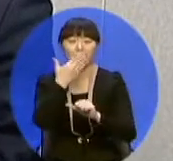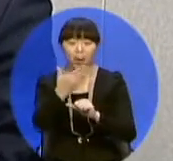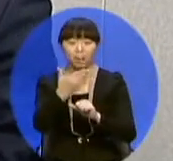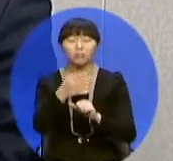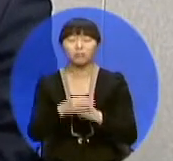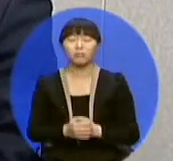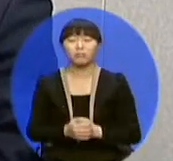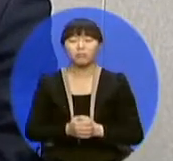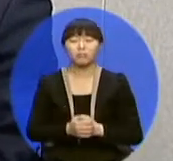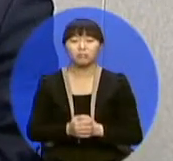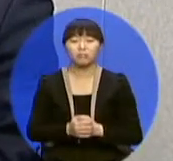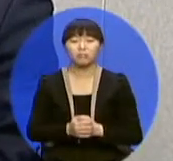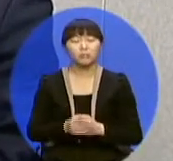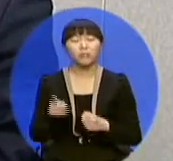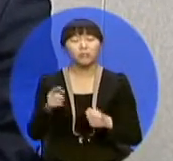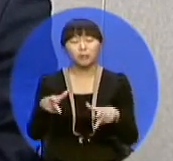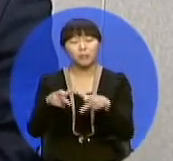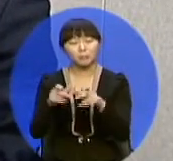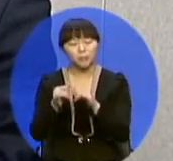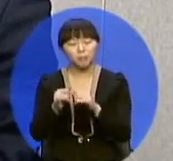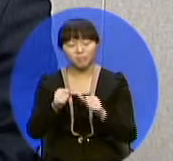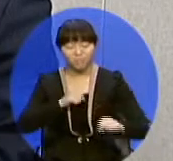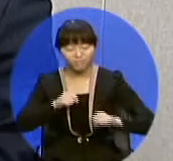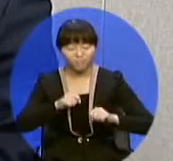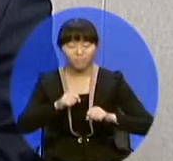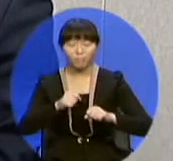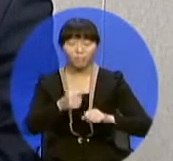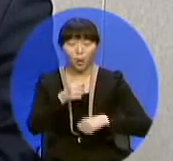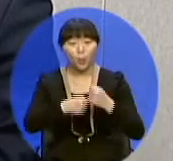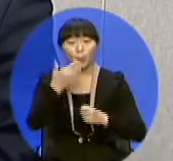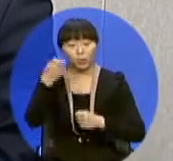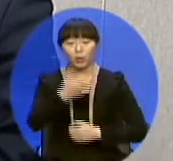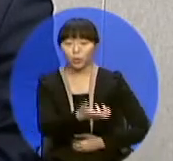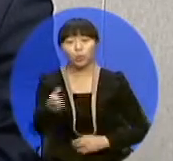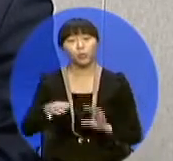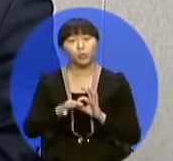그래서 그분들도 자유롭게 이동하고 또 그런 이동을 통해서